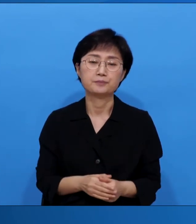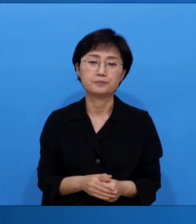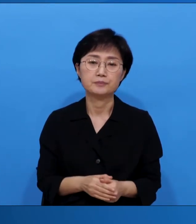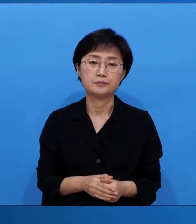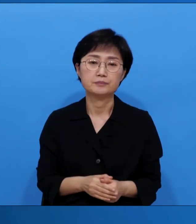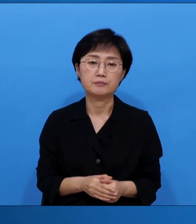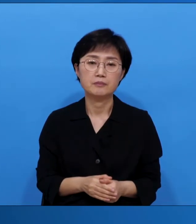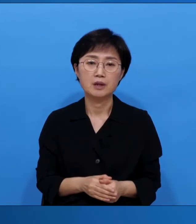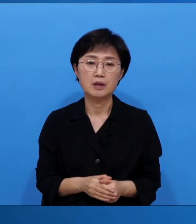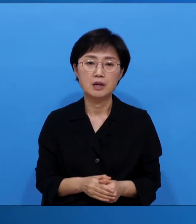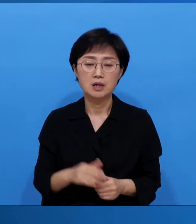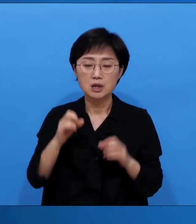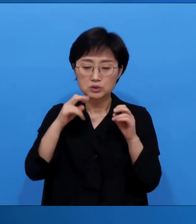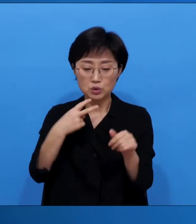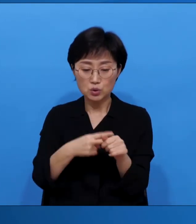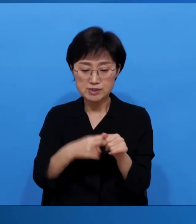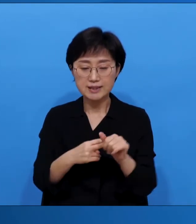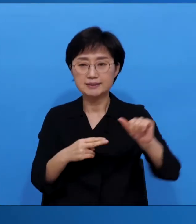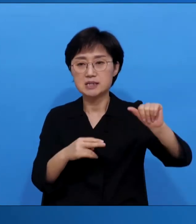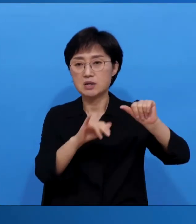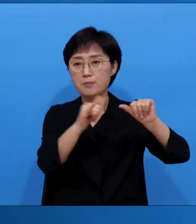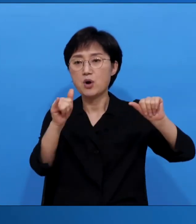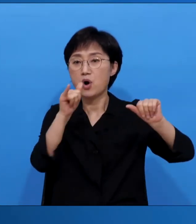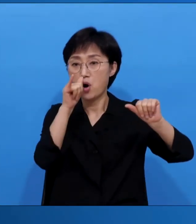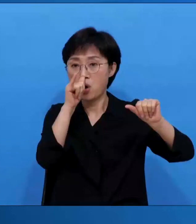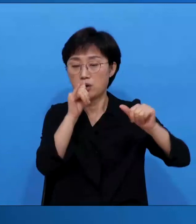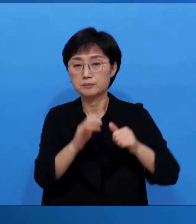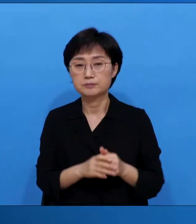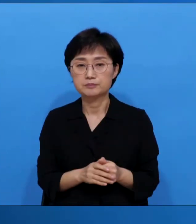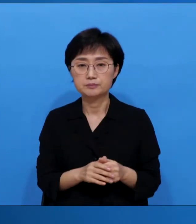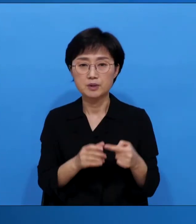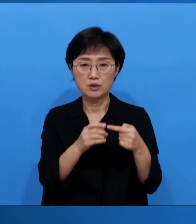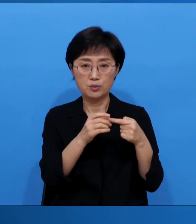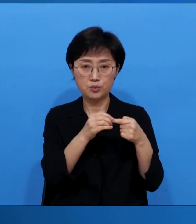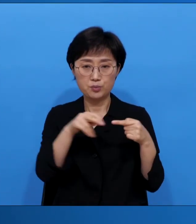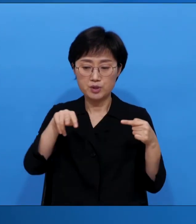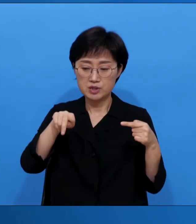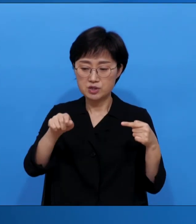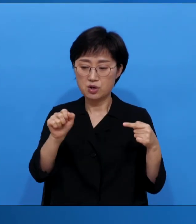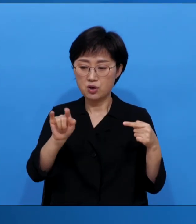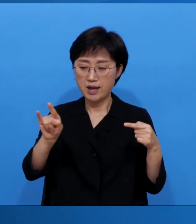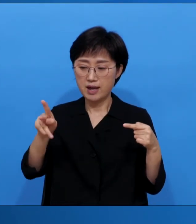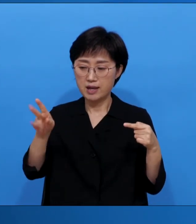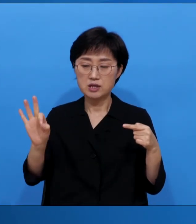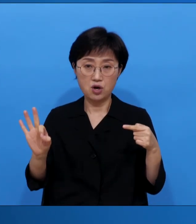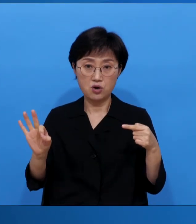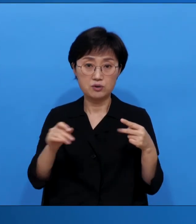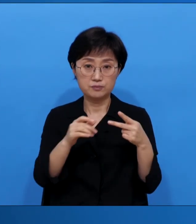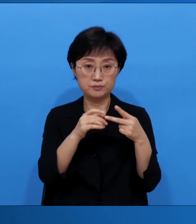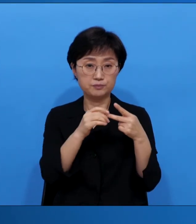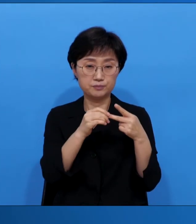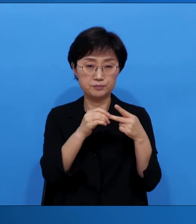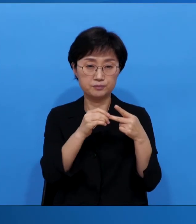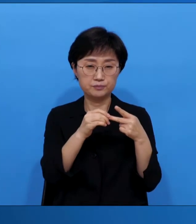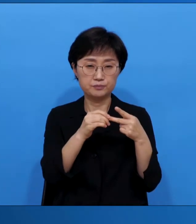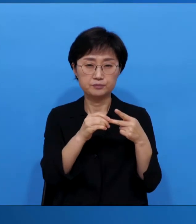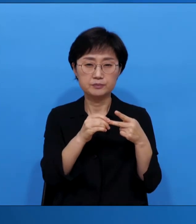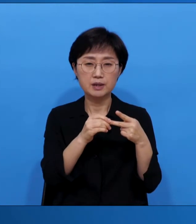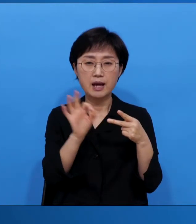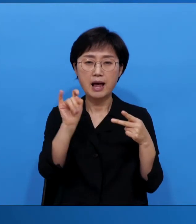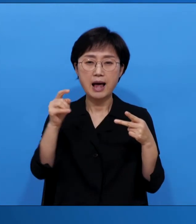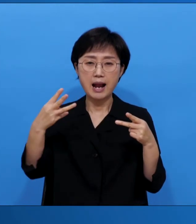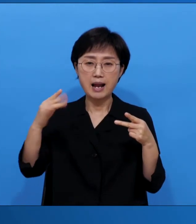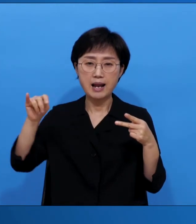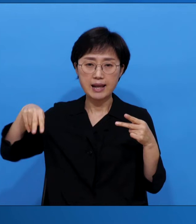카자흐스탄에는 5분의 선교사님이 사역하고 계십니다. 알마티 언약교회 서혜영 선교사님, 언약 임마누엘